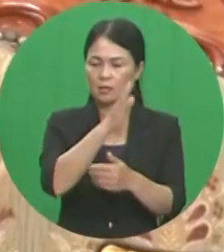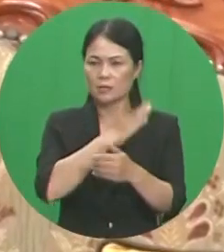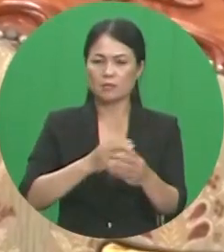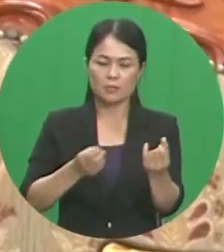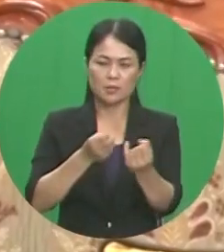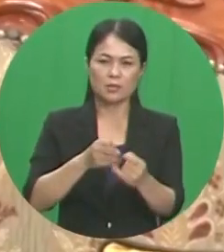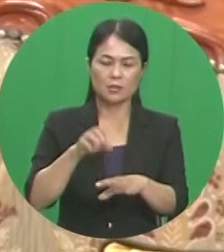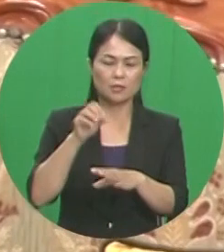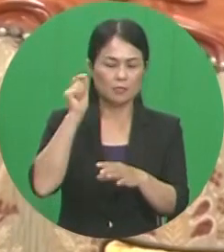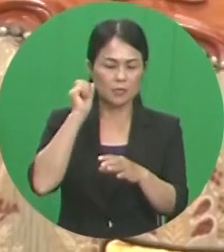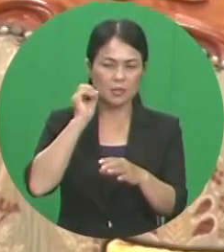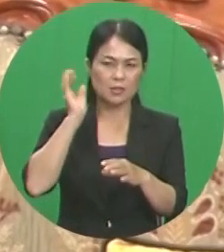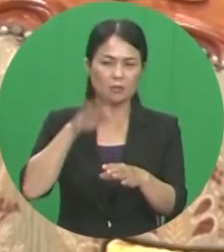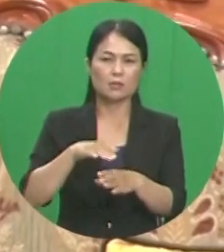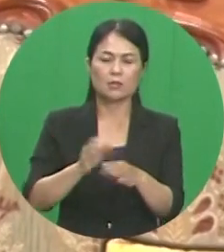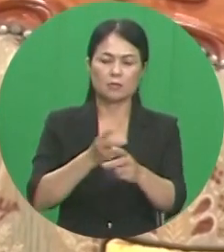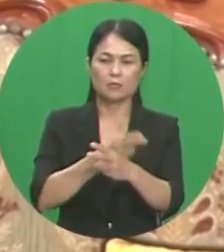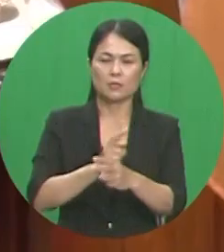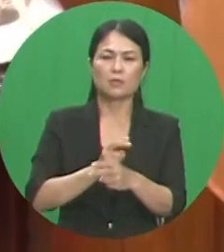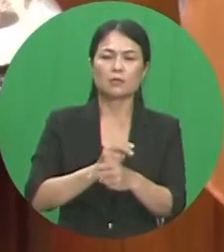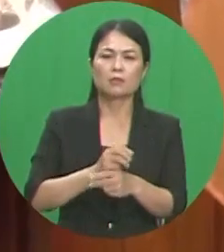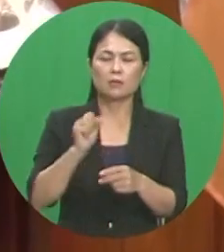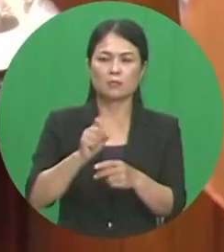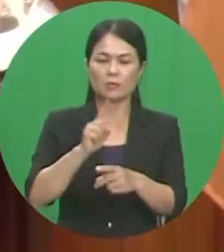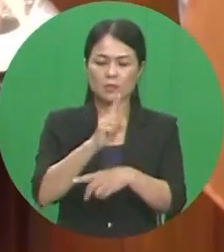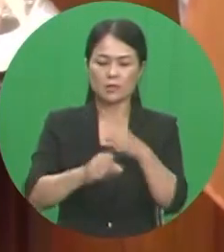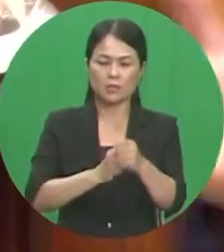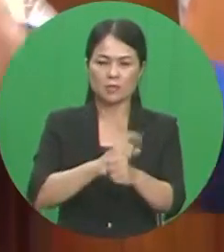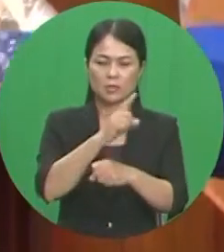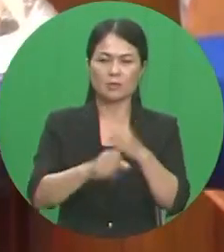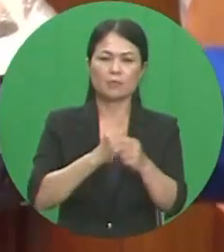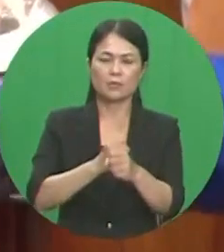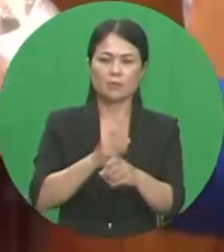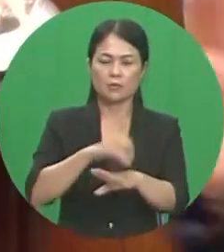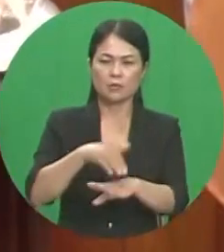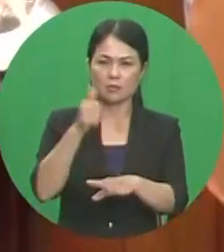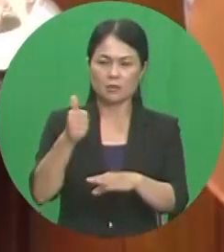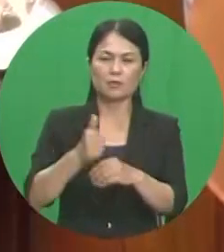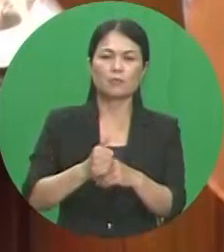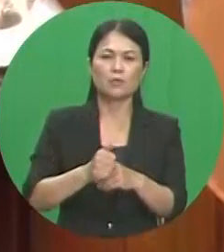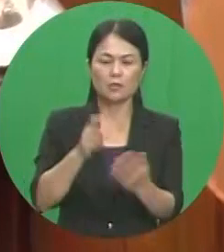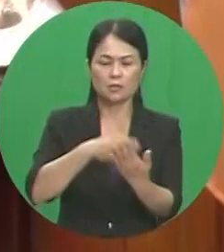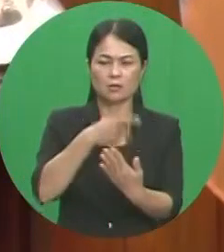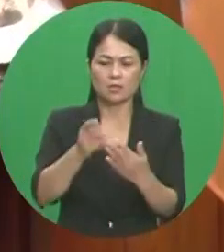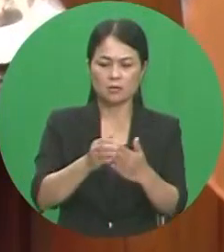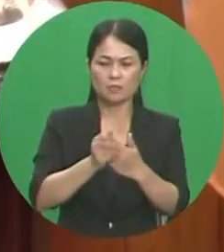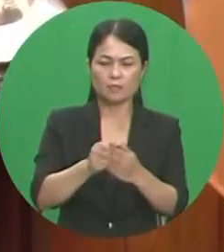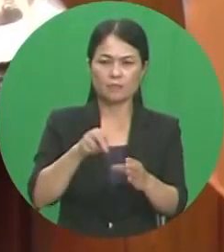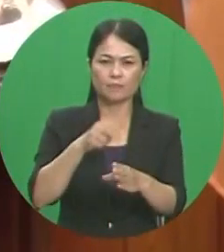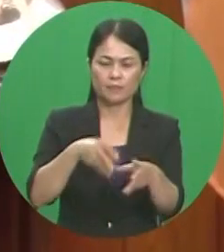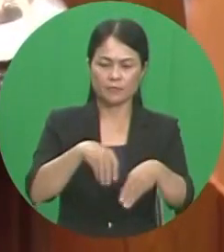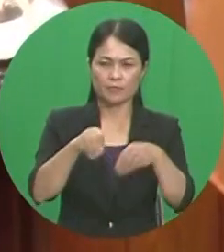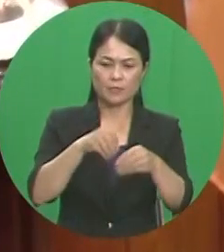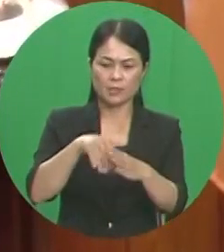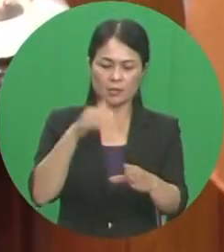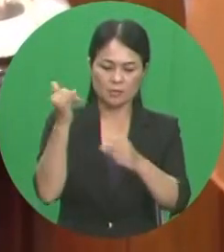trên trầm khổng mộng ní ai phá lạc bàn châm nguồn đo tàu khổng mùi chân nằm mùi chân nằm hai miên con nập hiệp lọ đã cùng rung nôm chênh tự lũa nơi tiếp xa